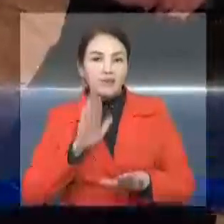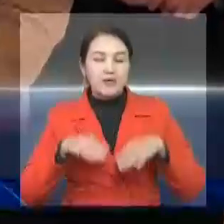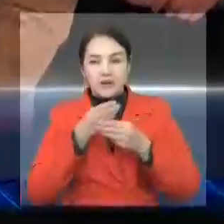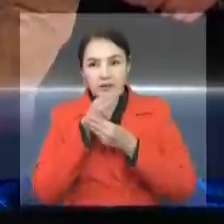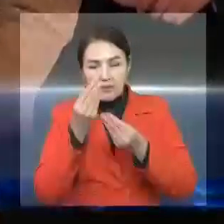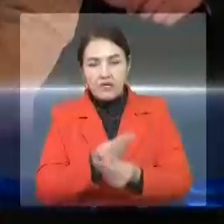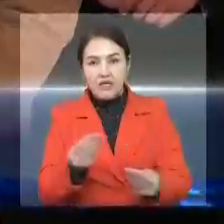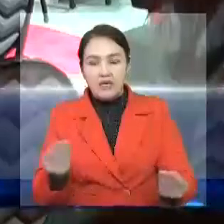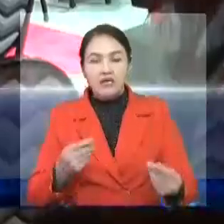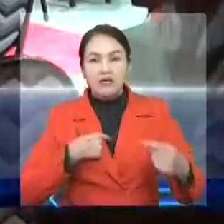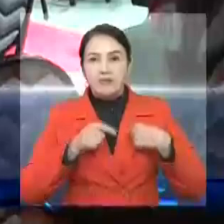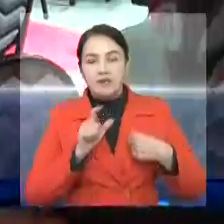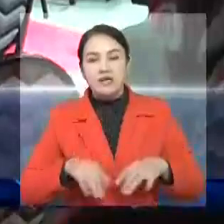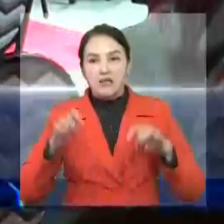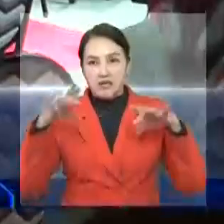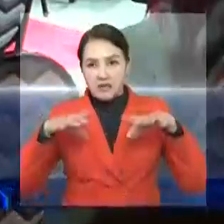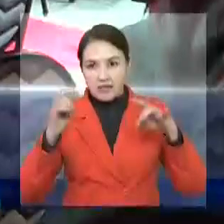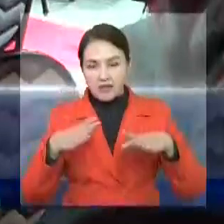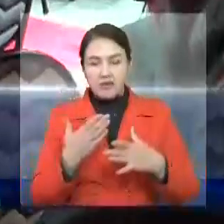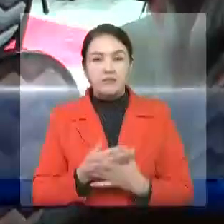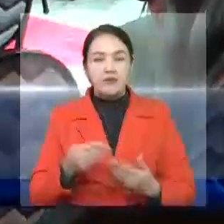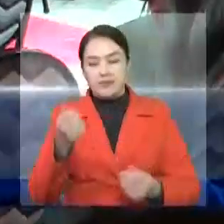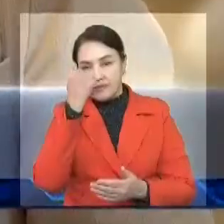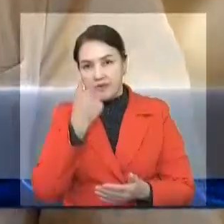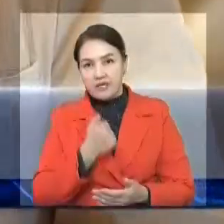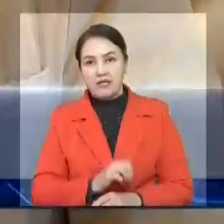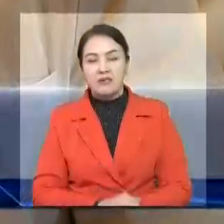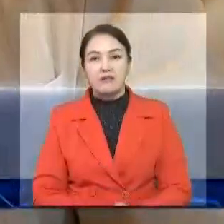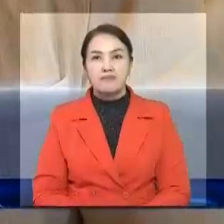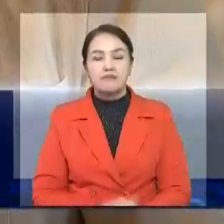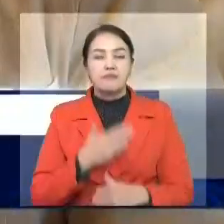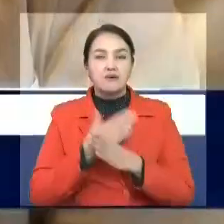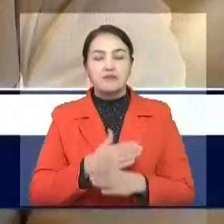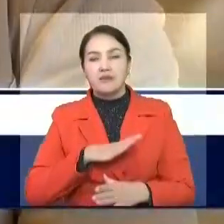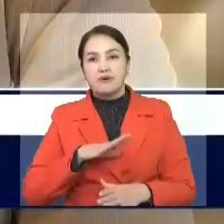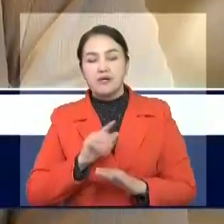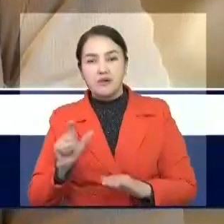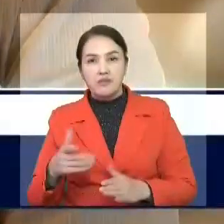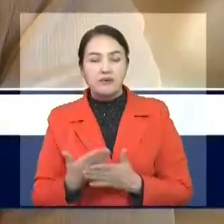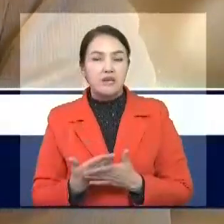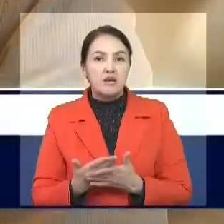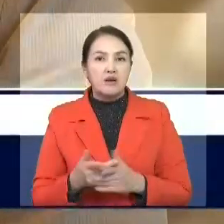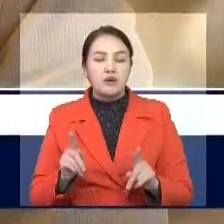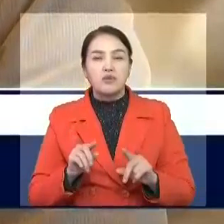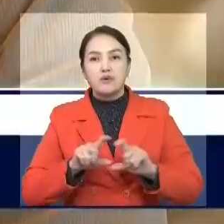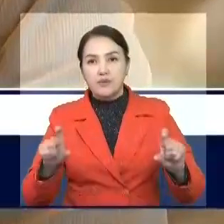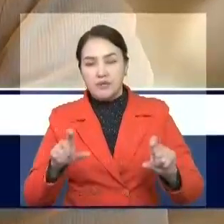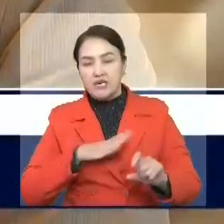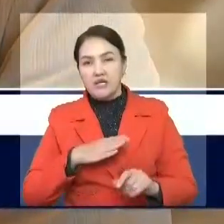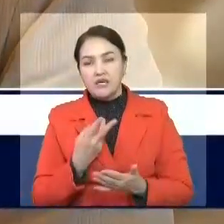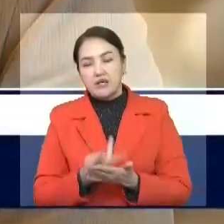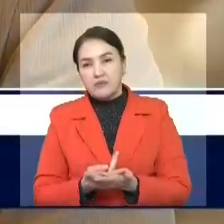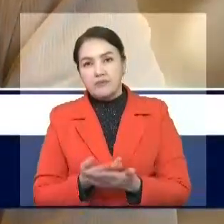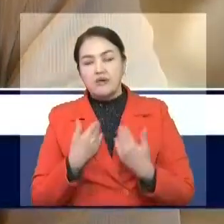накормил пострадавшее население за счет своего ресторана и получил благодарность. Паводки помогали людям, те, кто попали, кто в школах лежали, мы